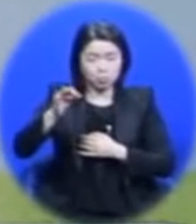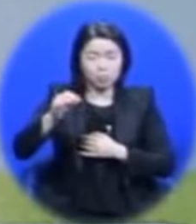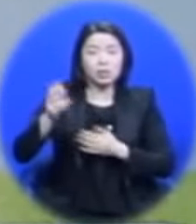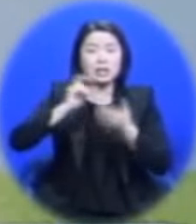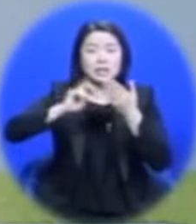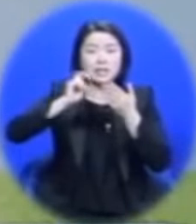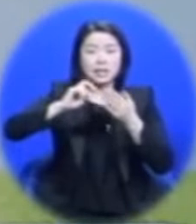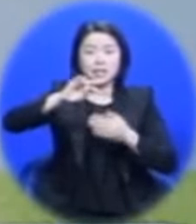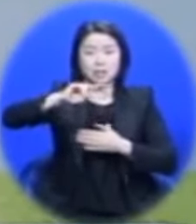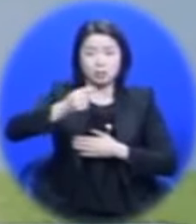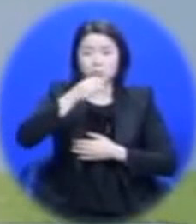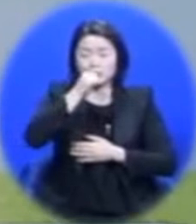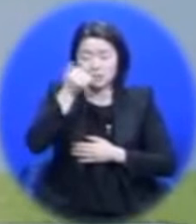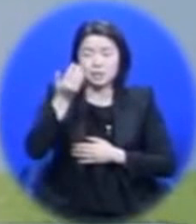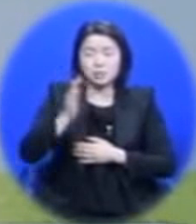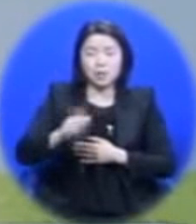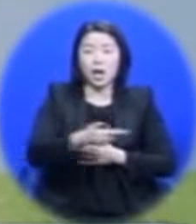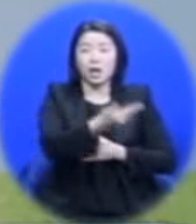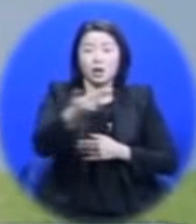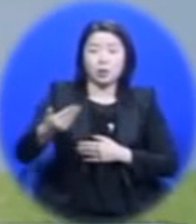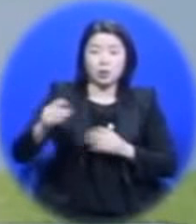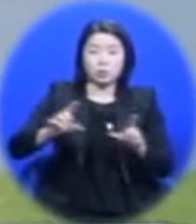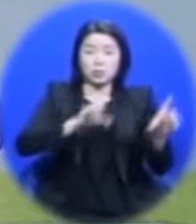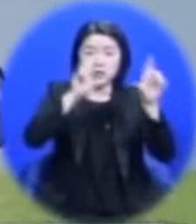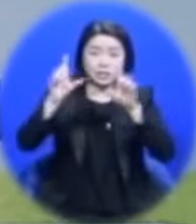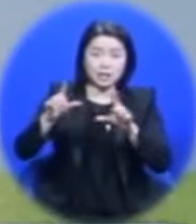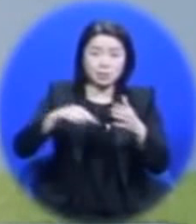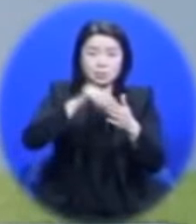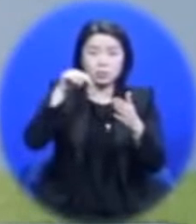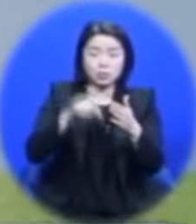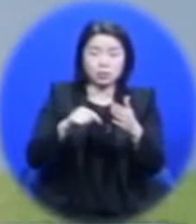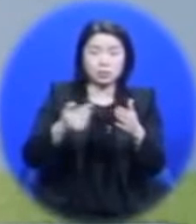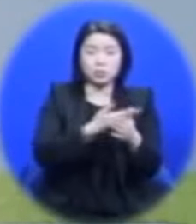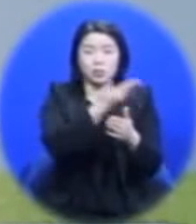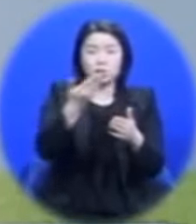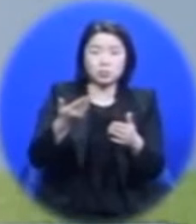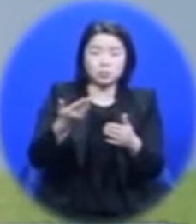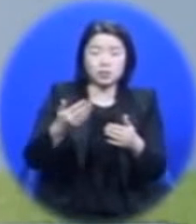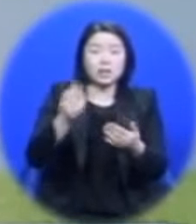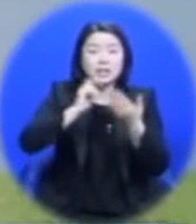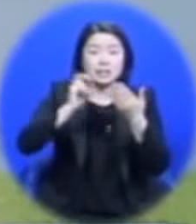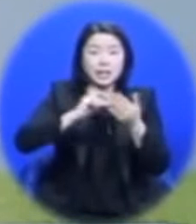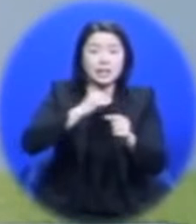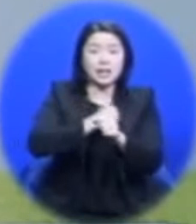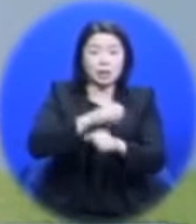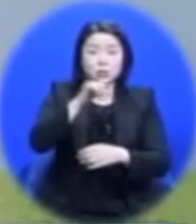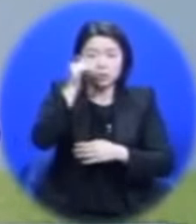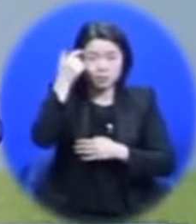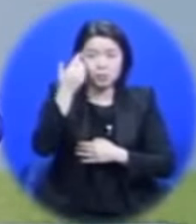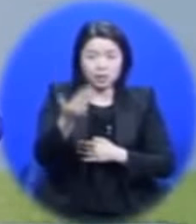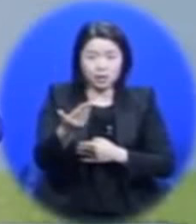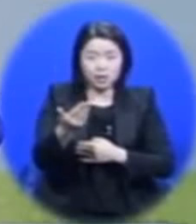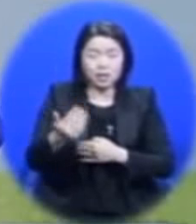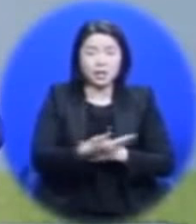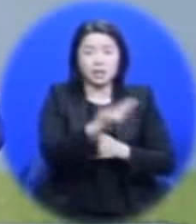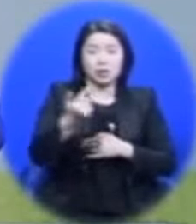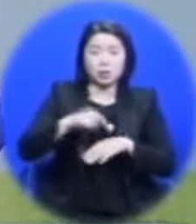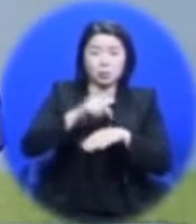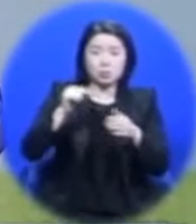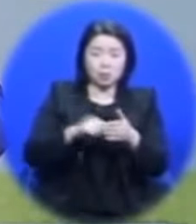하지만 여러분의 삶 속에서 여러분은 찬양하십니까? 여러분의 마음